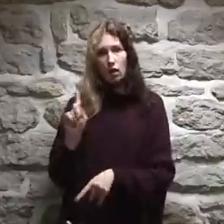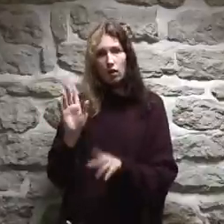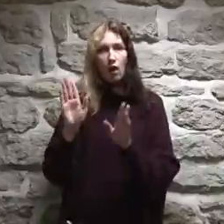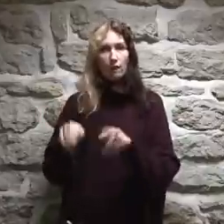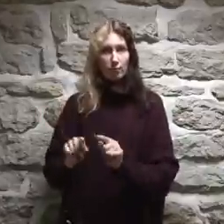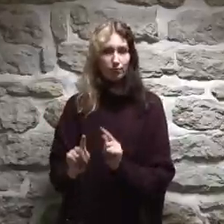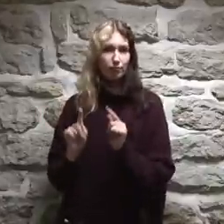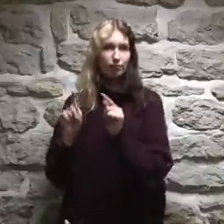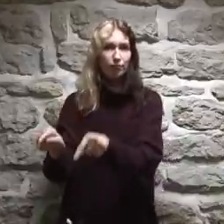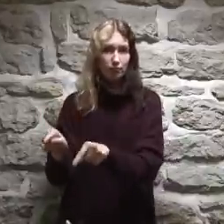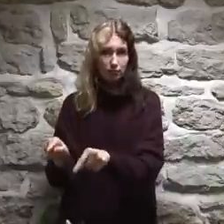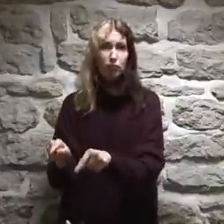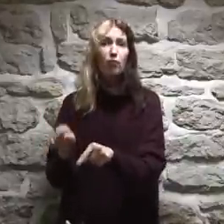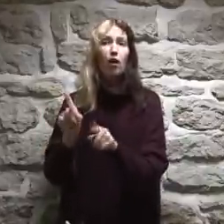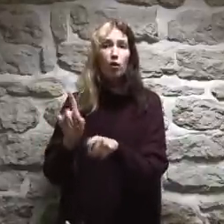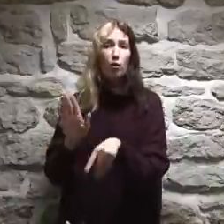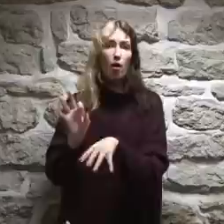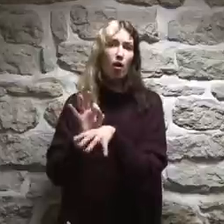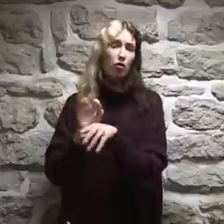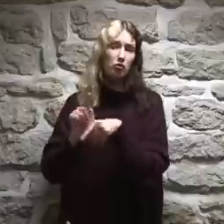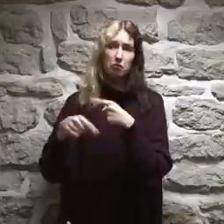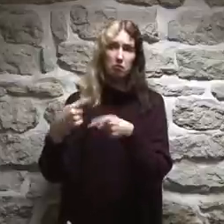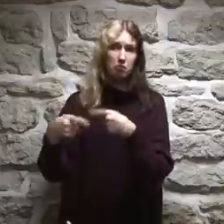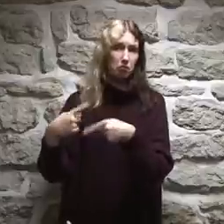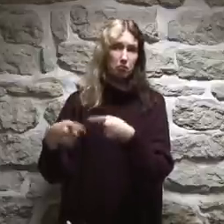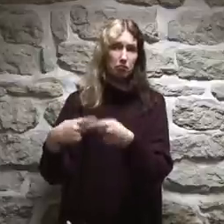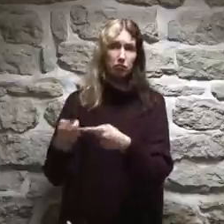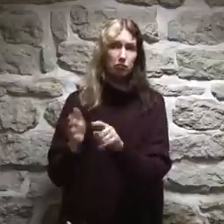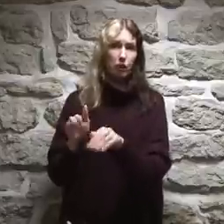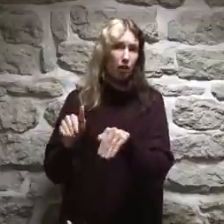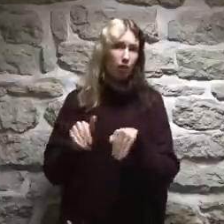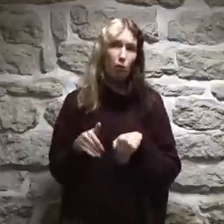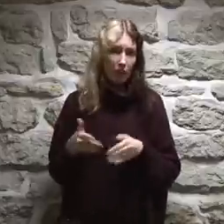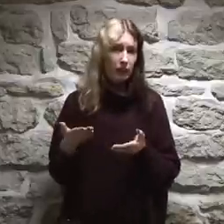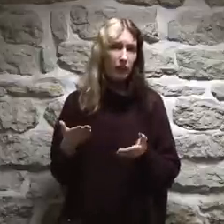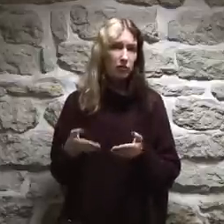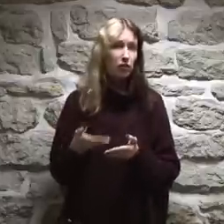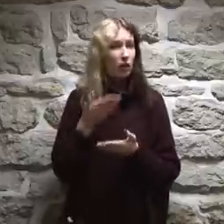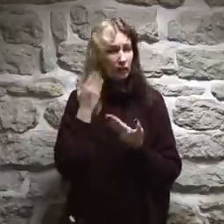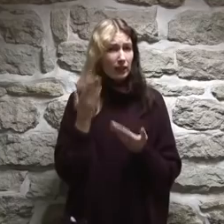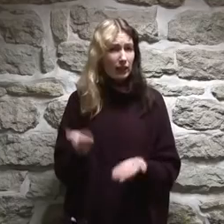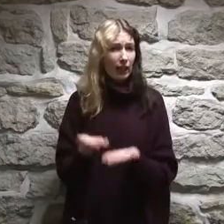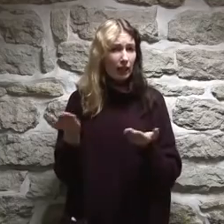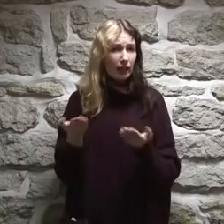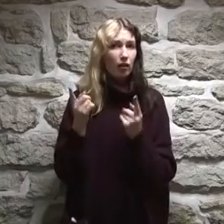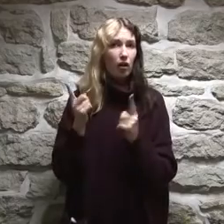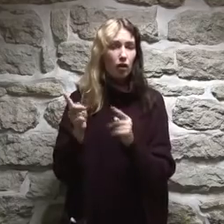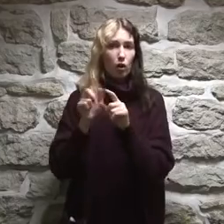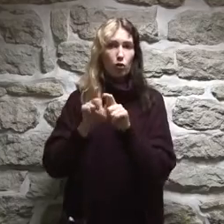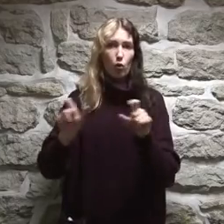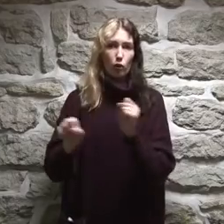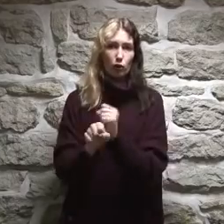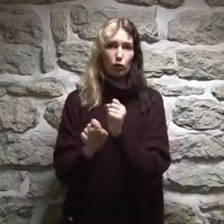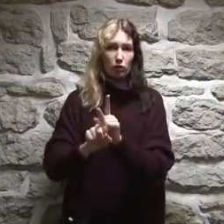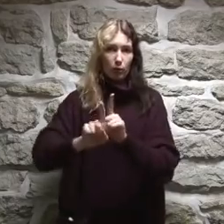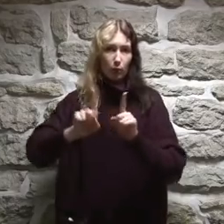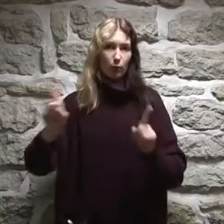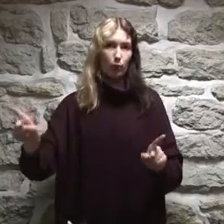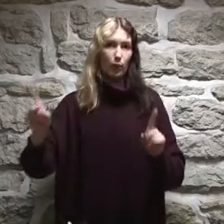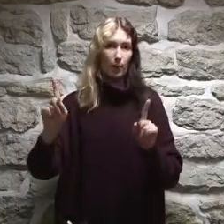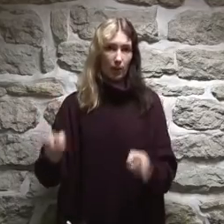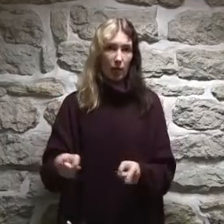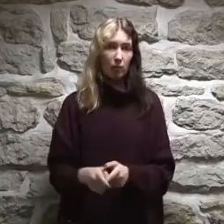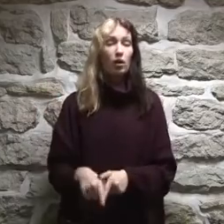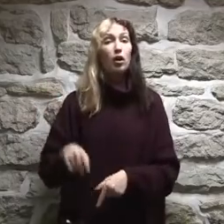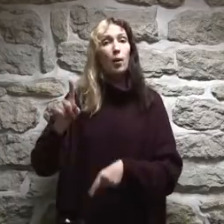nakatuda, kuigi nad põevad väga tagasihoidlike sümptomitega, aga siiski nad on koolitööst eemal. Osad annavad